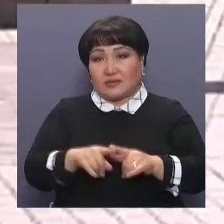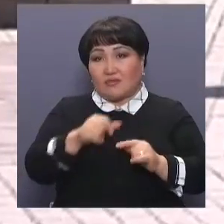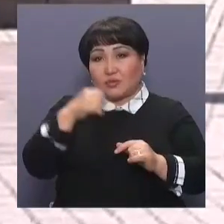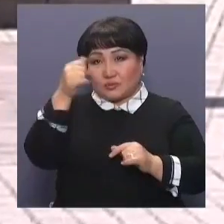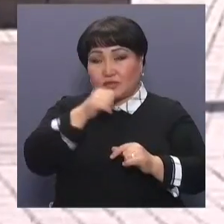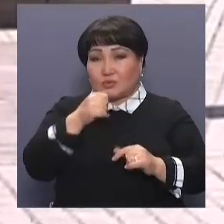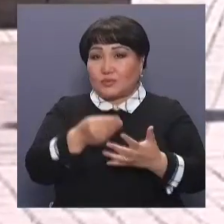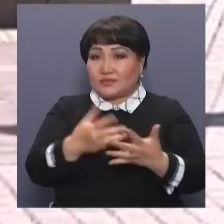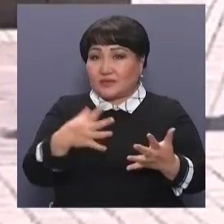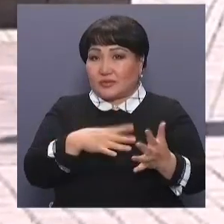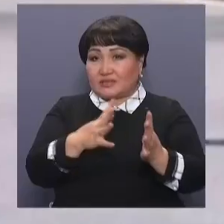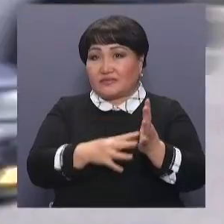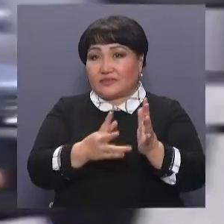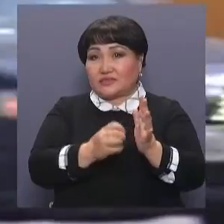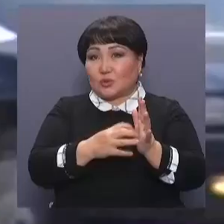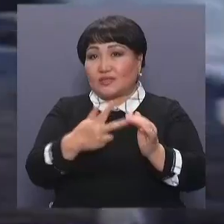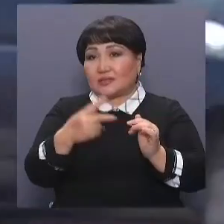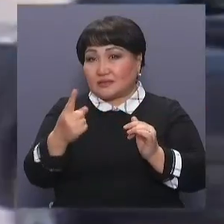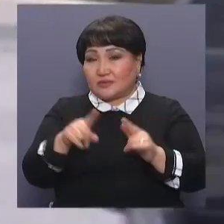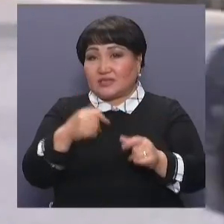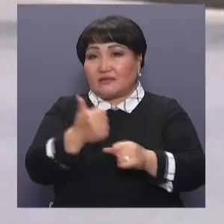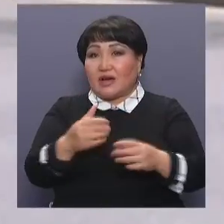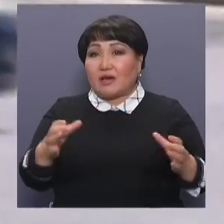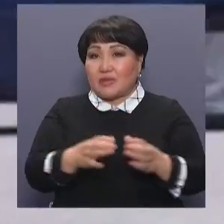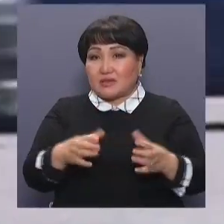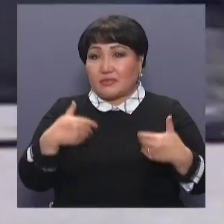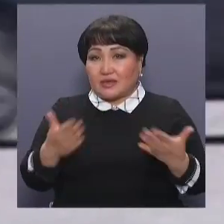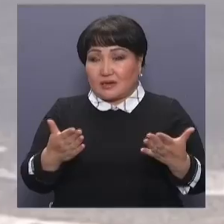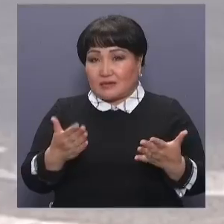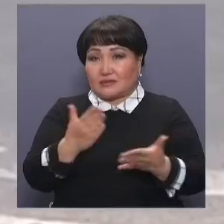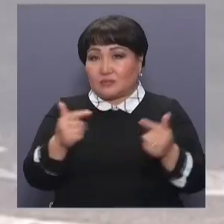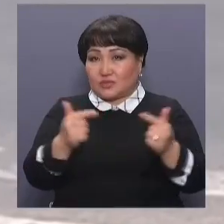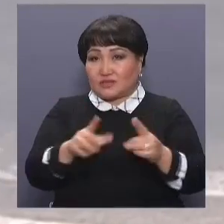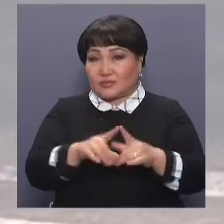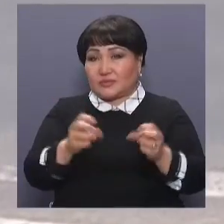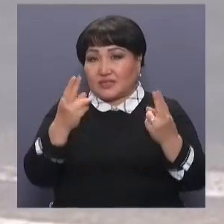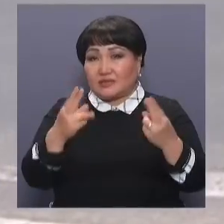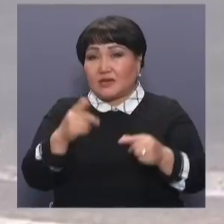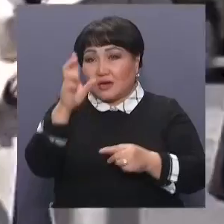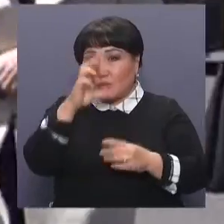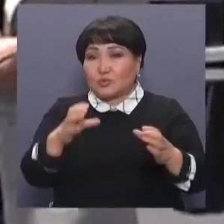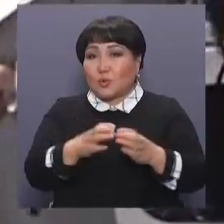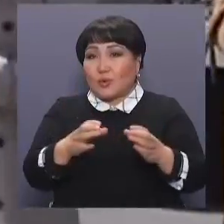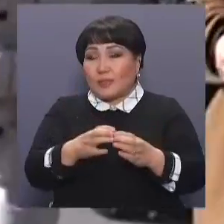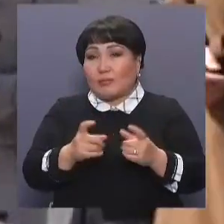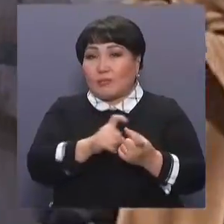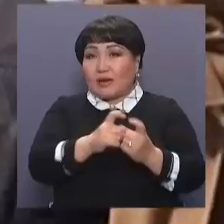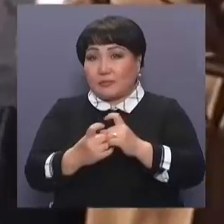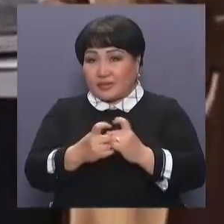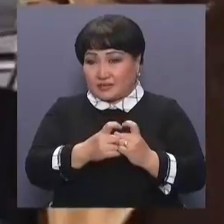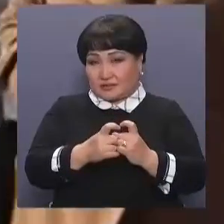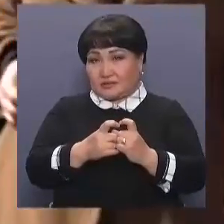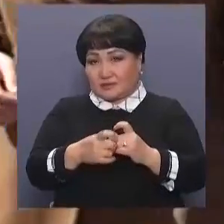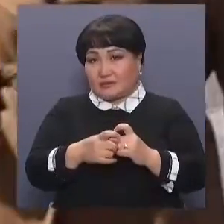была 931. Вообще, глава комитета предлагает определить специальный госорган по борьбе с суицидом. Только как это ведомство будет работать,